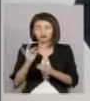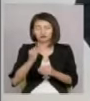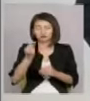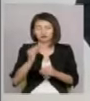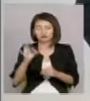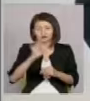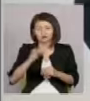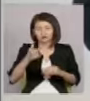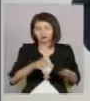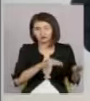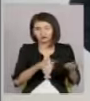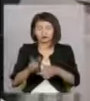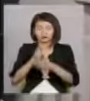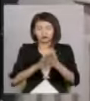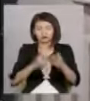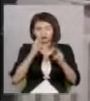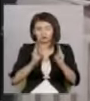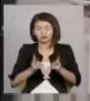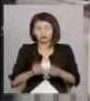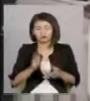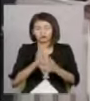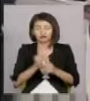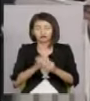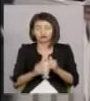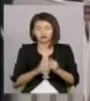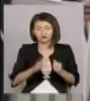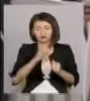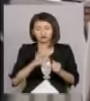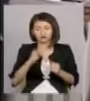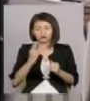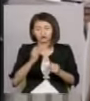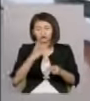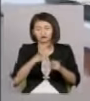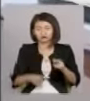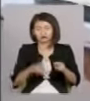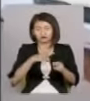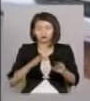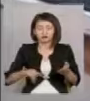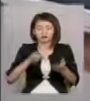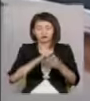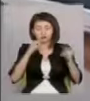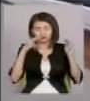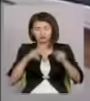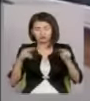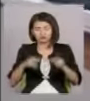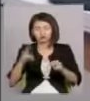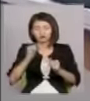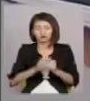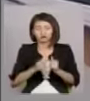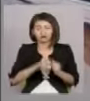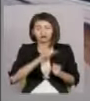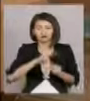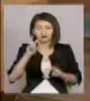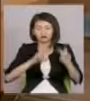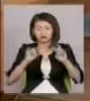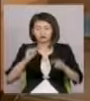деле они проходят как вещественные доказательства, из сейфа исчезают. Ответственность за потерю возложили на следователя Тлендиева. Последовало служебное взыскание и уголовное